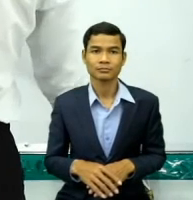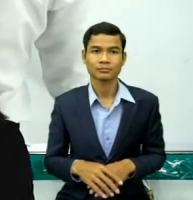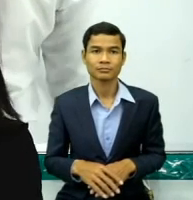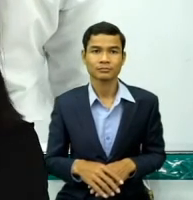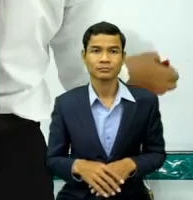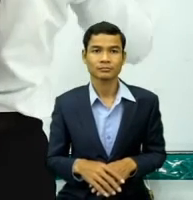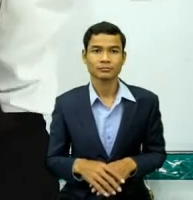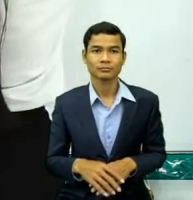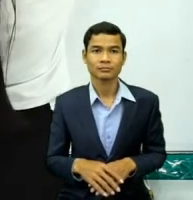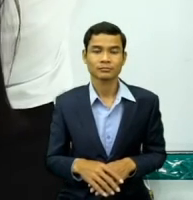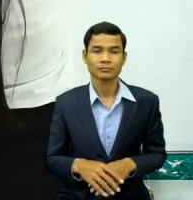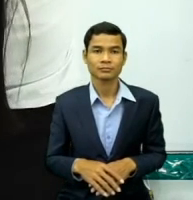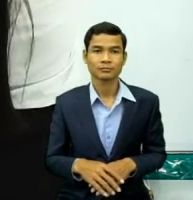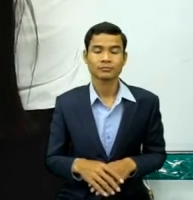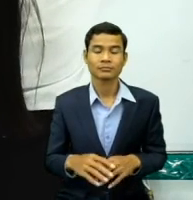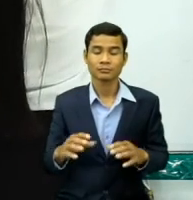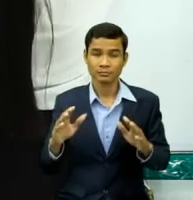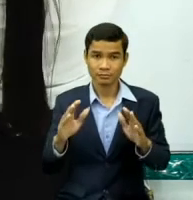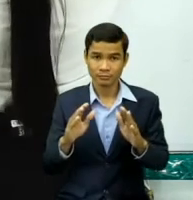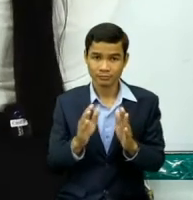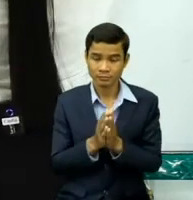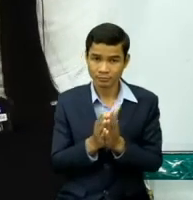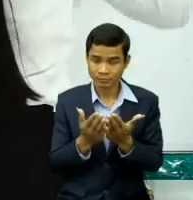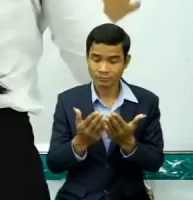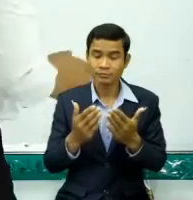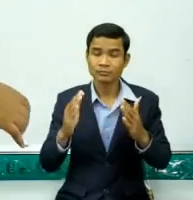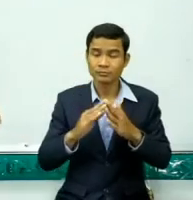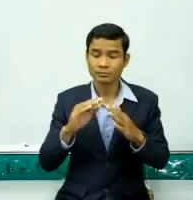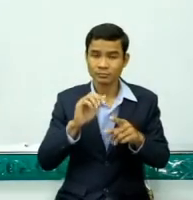chà vô xịp hơi chùm lòng cái cáp tè rồi bỏ con lắm